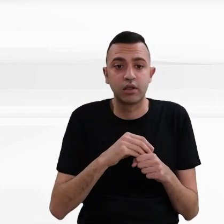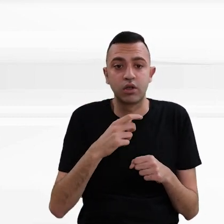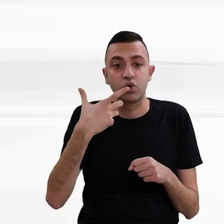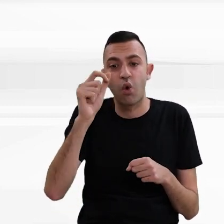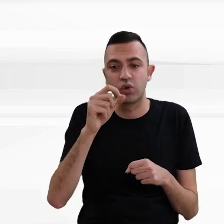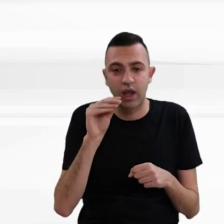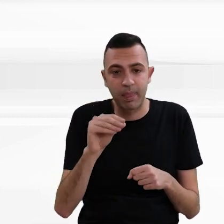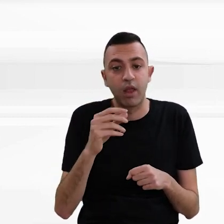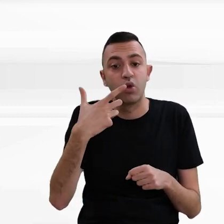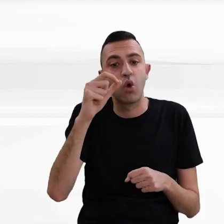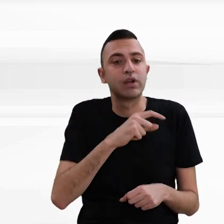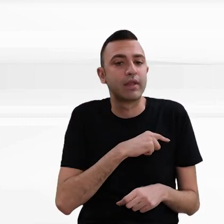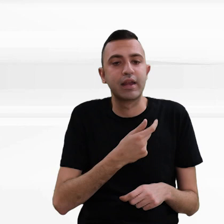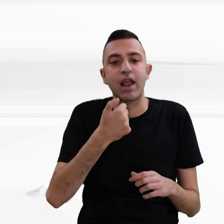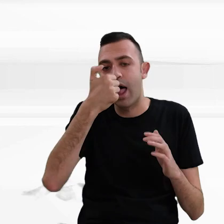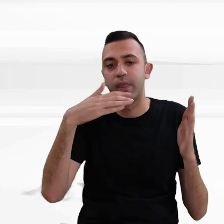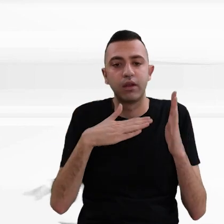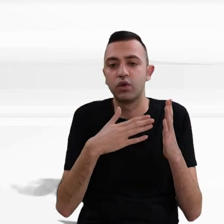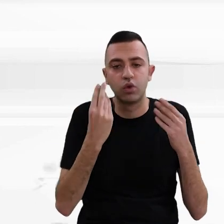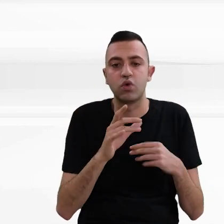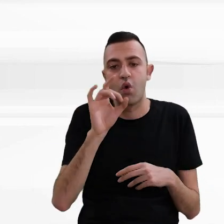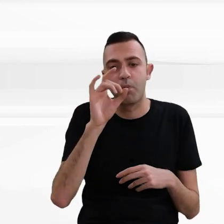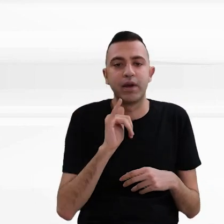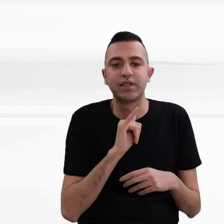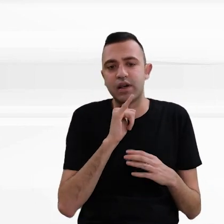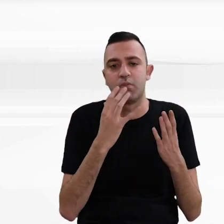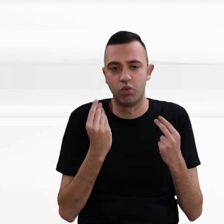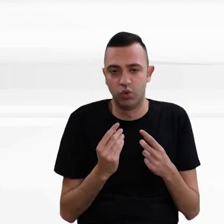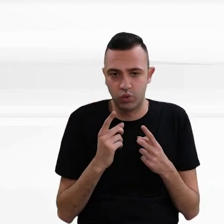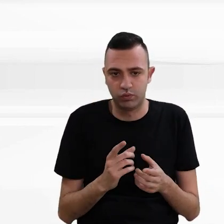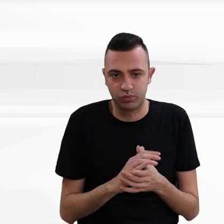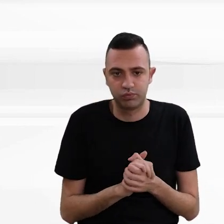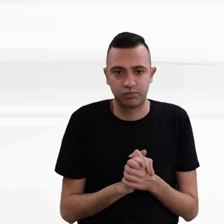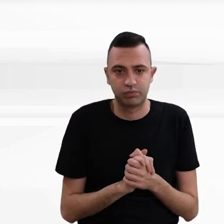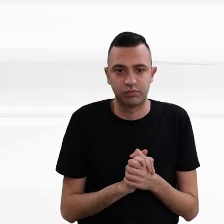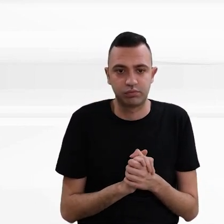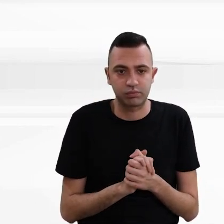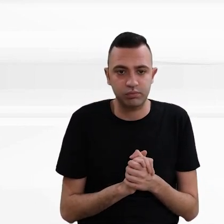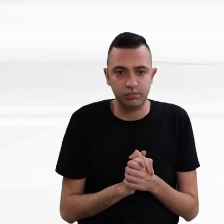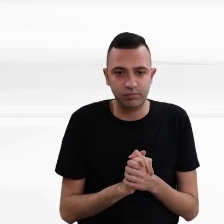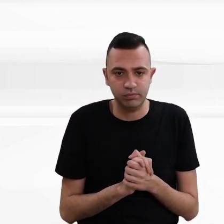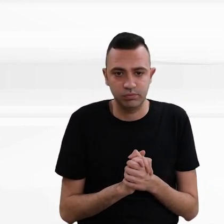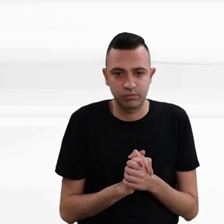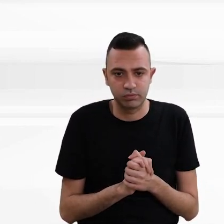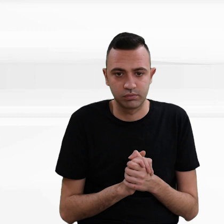doksanda 90 derecede altı derece versem 15 gram tuz düşüyorum sevgili öğrenciler